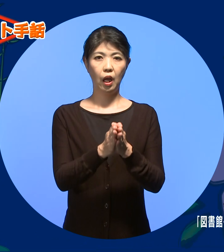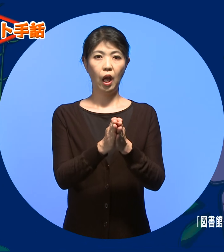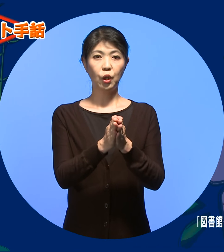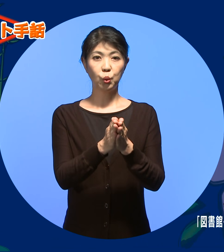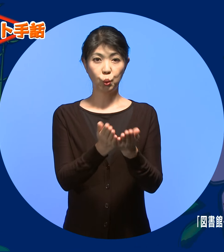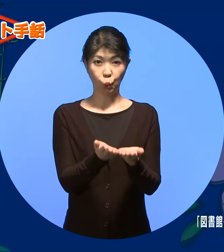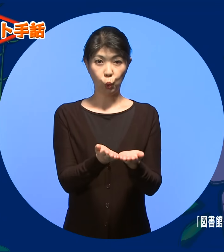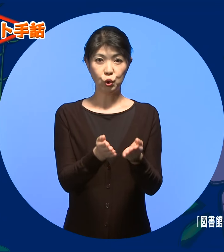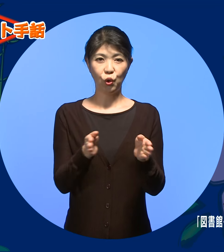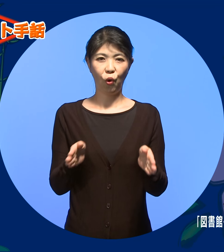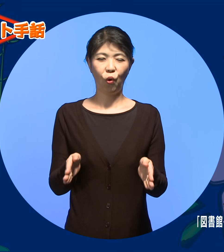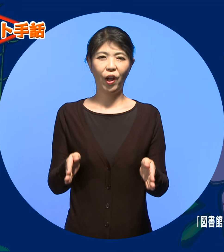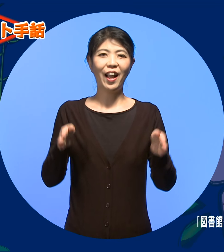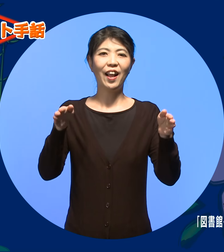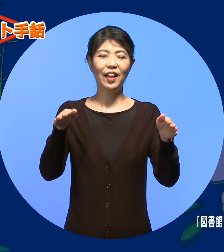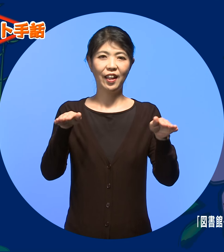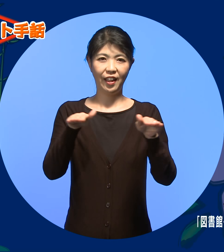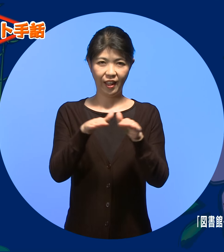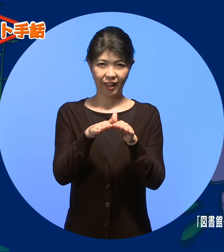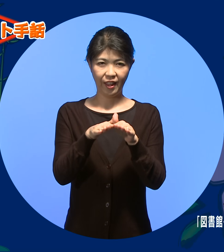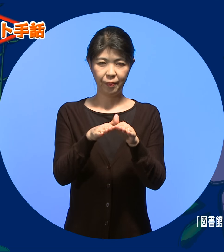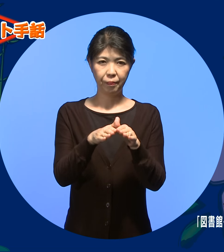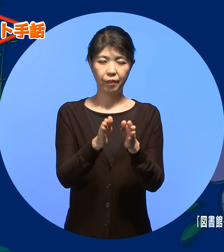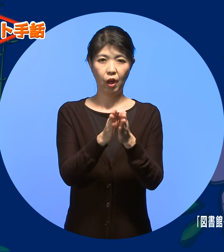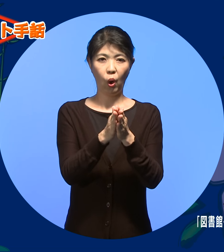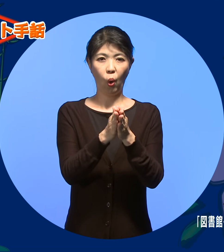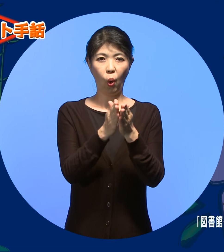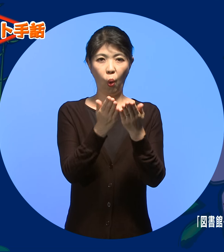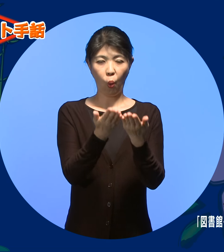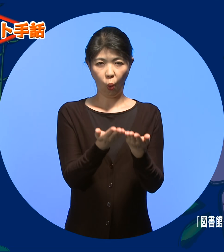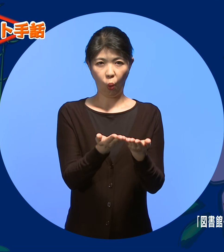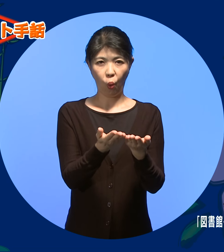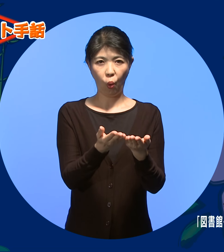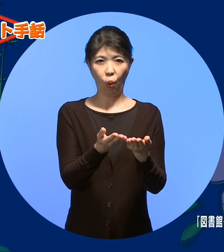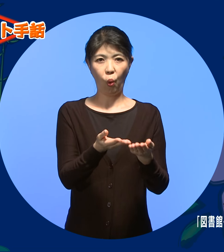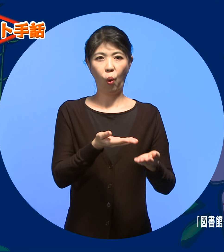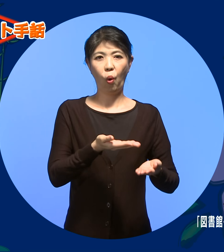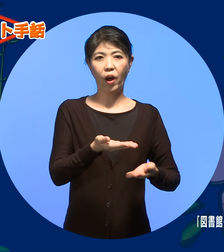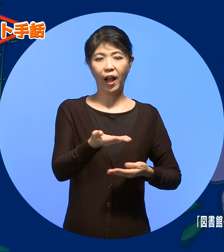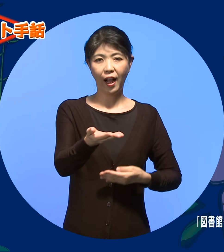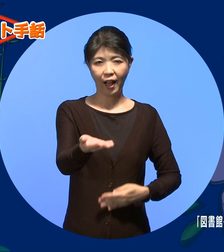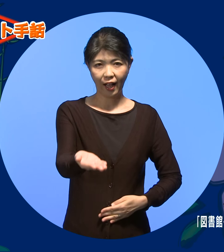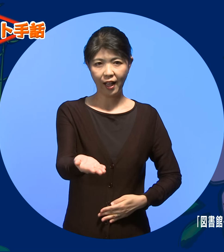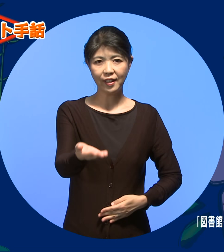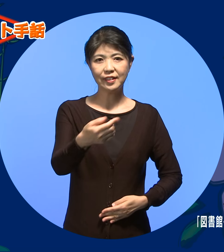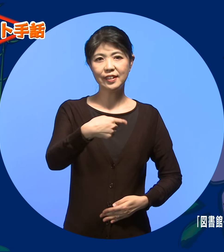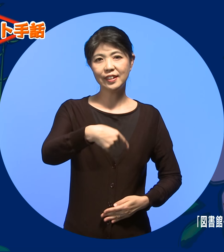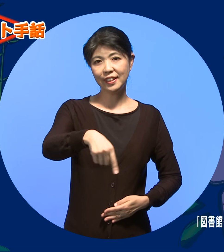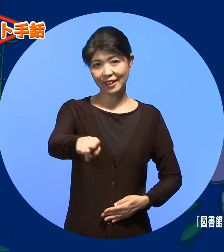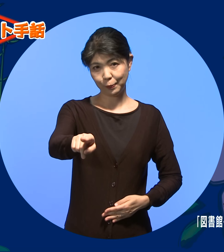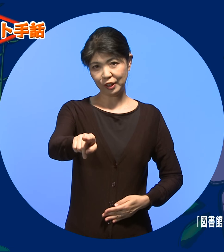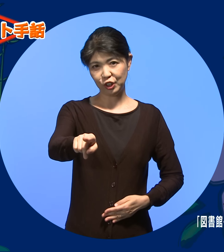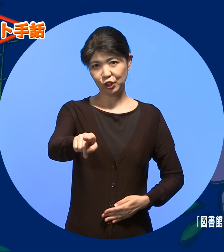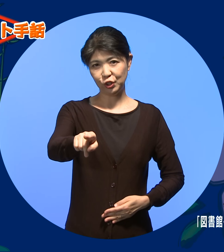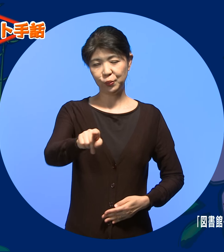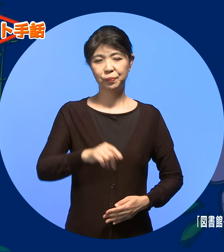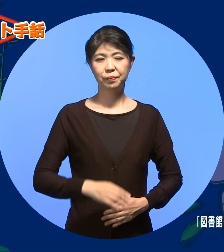part 2図書館へ本を返しに行きます